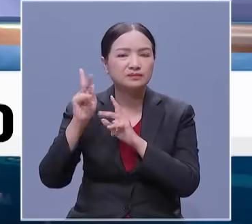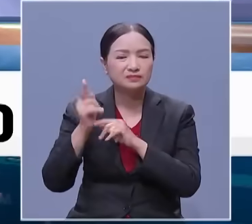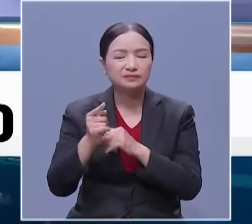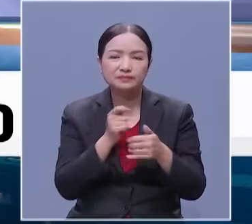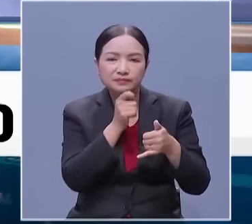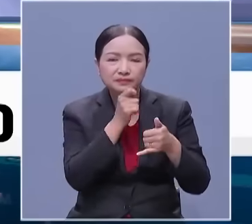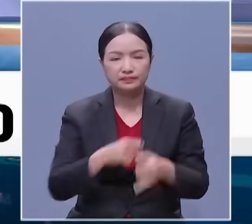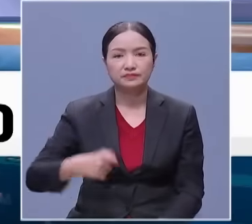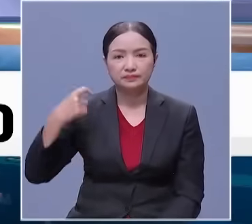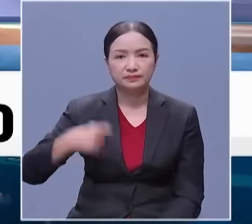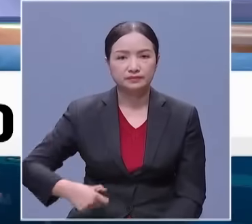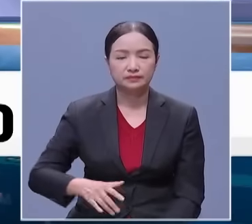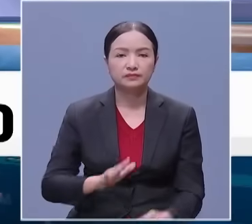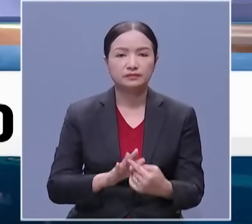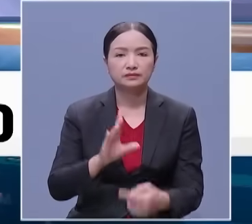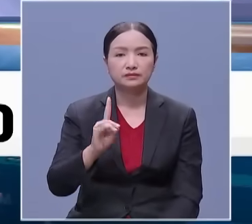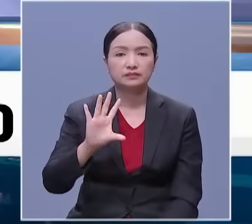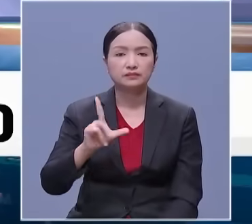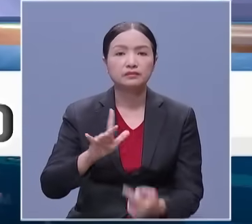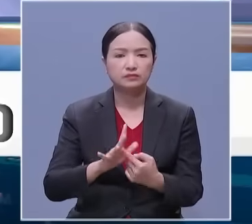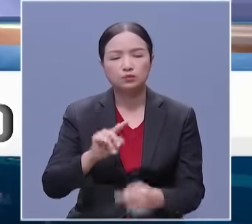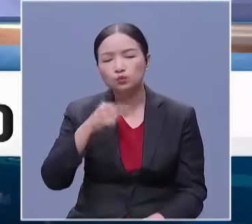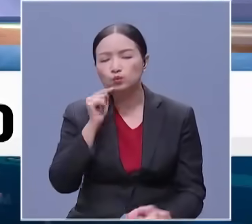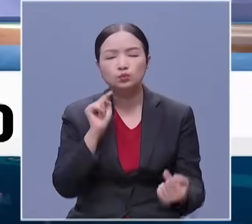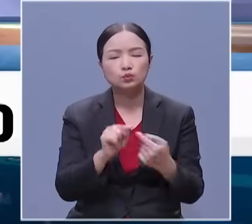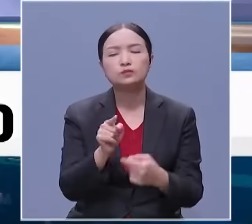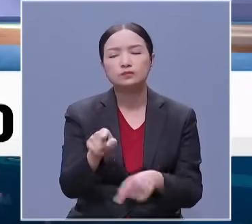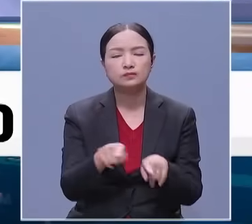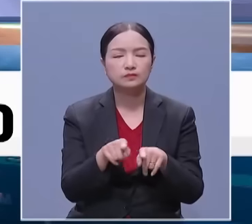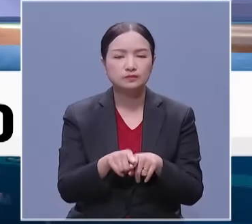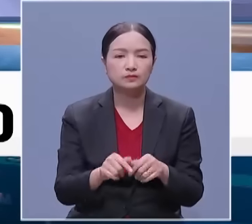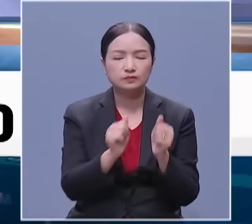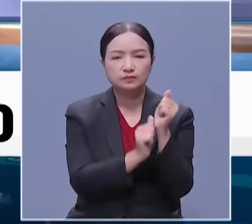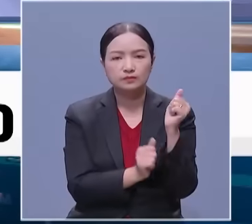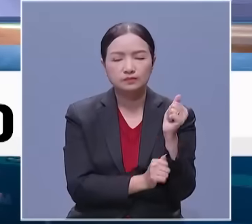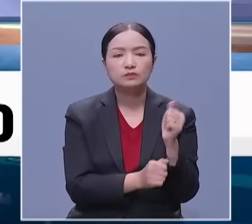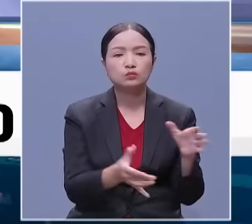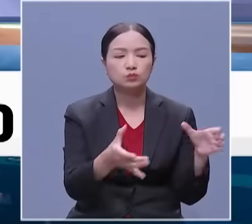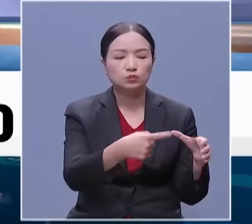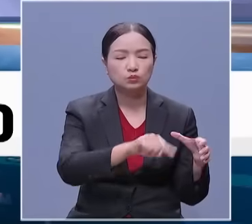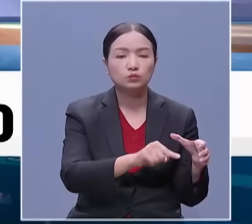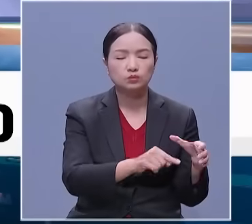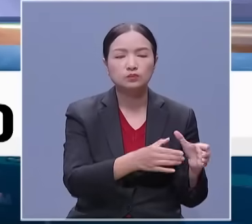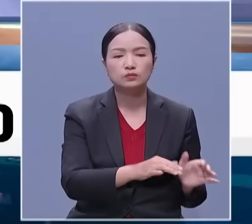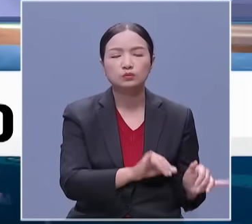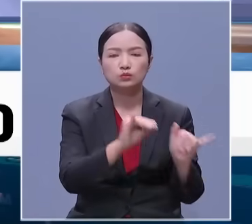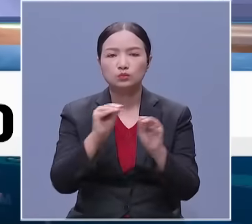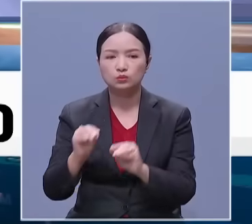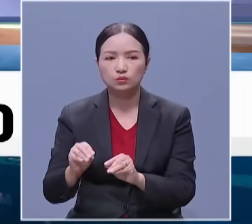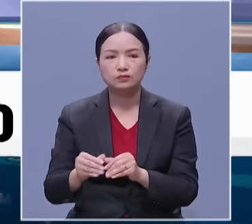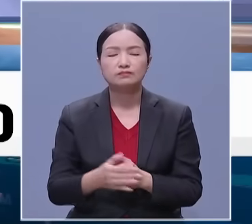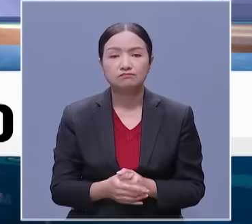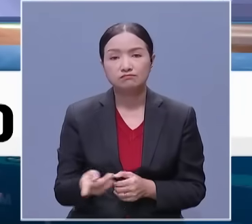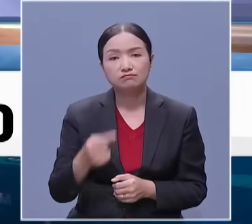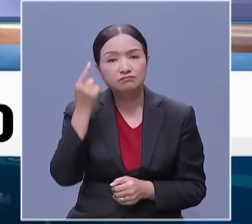ายเดชากิตติวิทยานันต์ก็พูดถึงคดีนี้ค่ะกำนันนกที่ถูกโอนจากชุดของบิ๊กโจ๊กมาที่กองปราบทนายเดชามองยังไงเดี๋ย